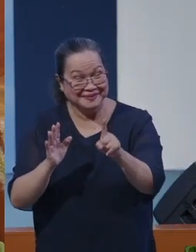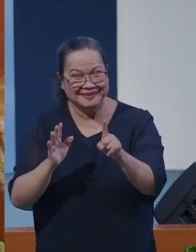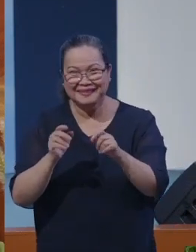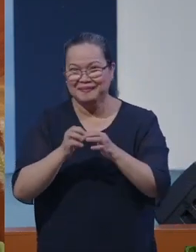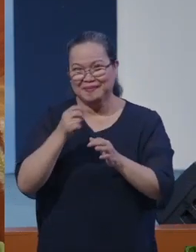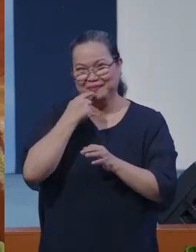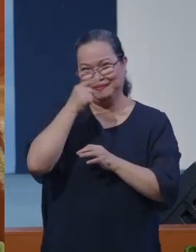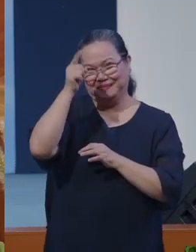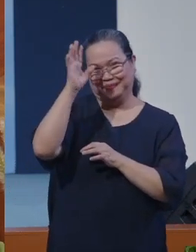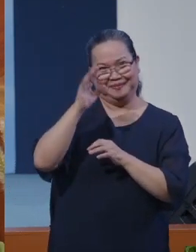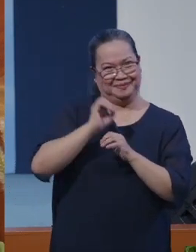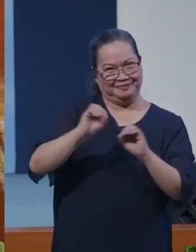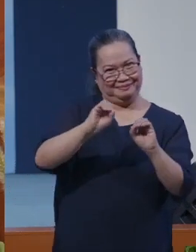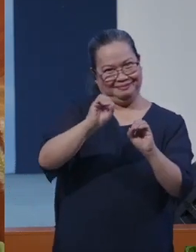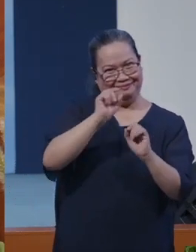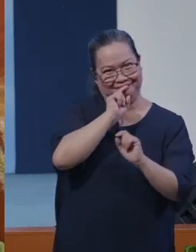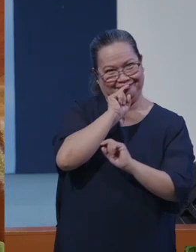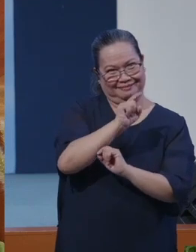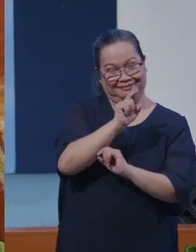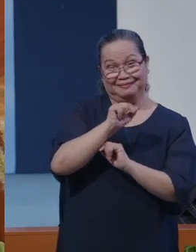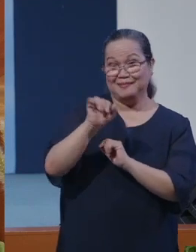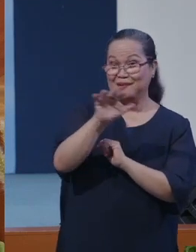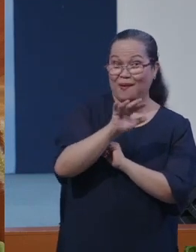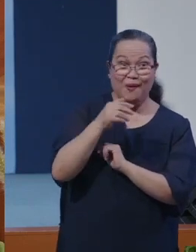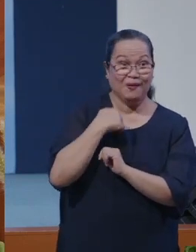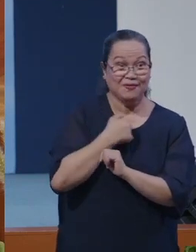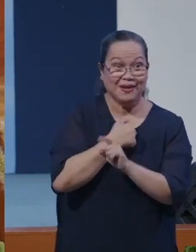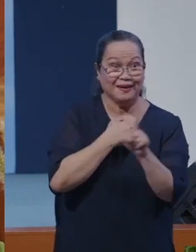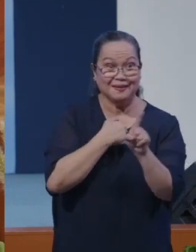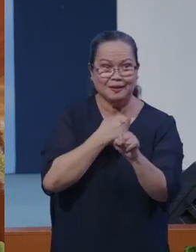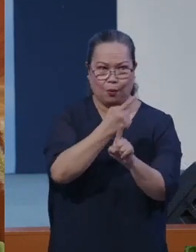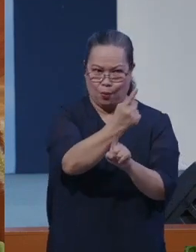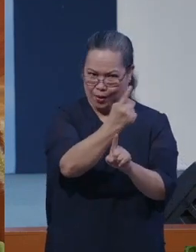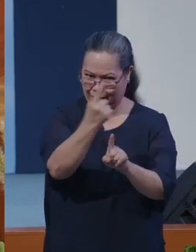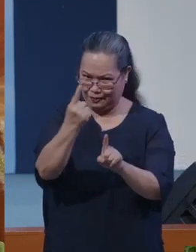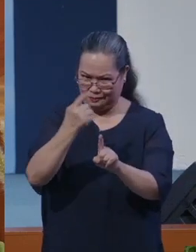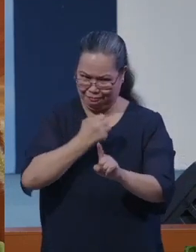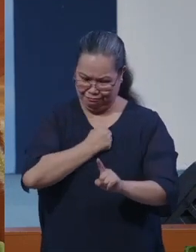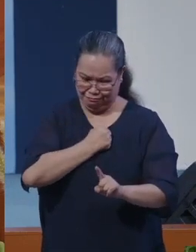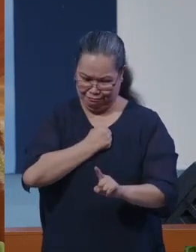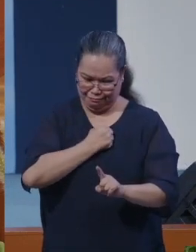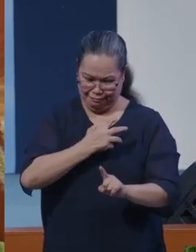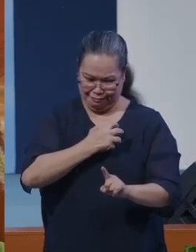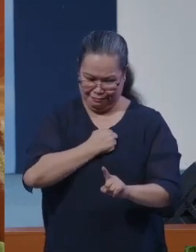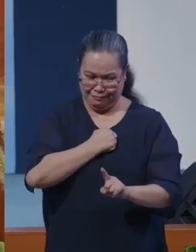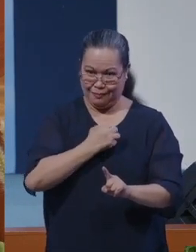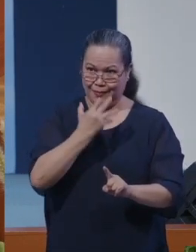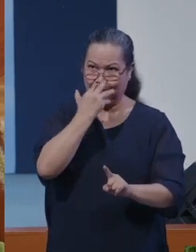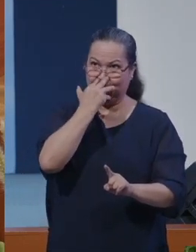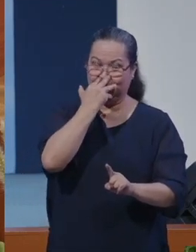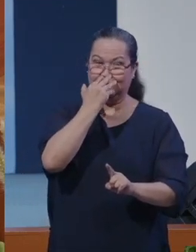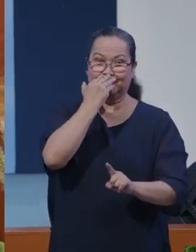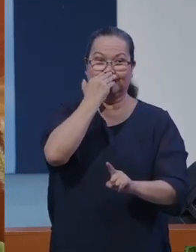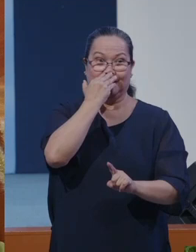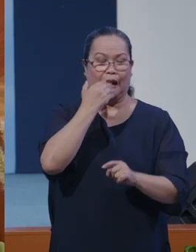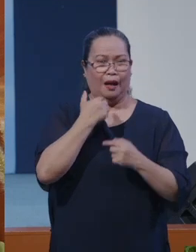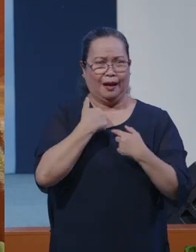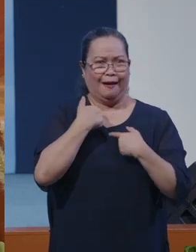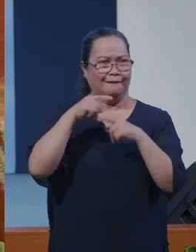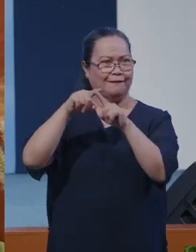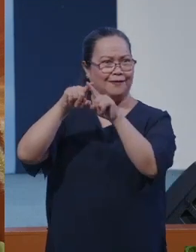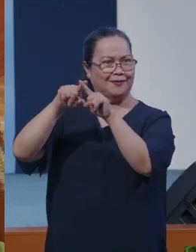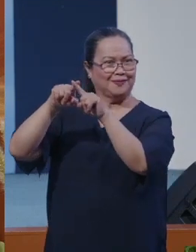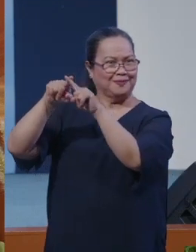Walang nakatitiyak nun. So lahat tayo, bawat tibok, bawat hinga, ay